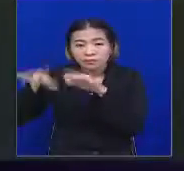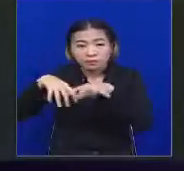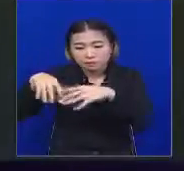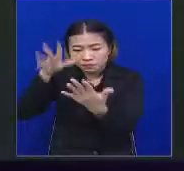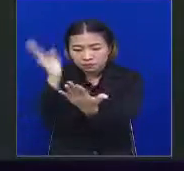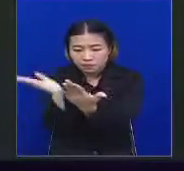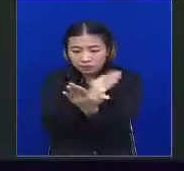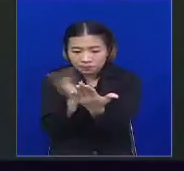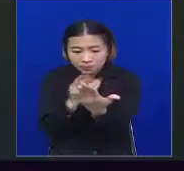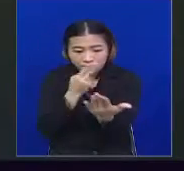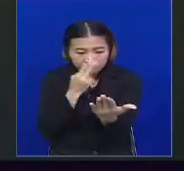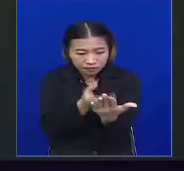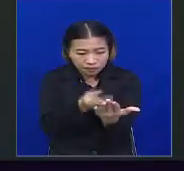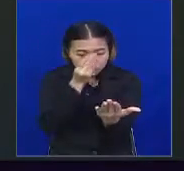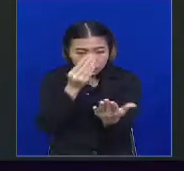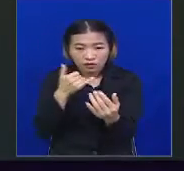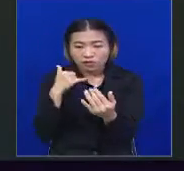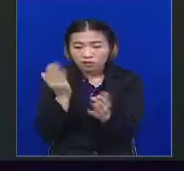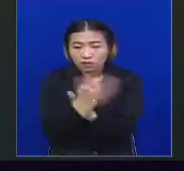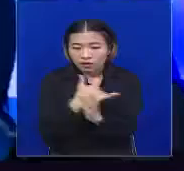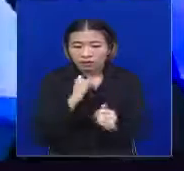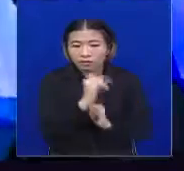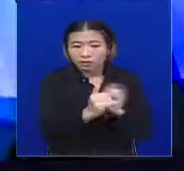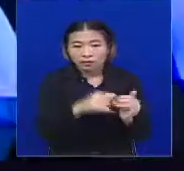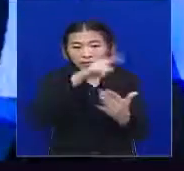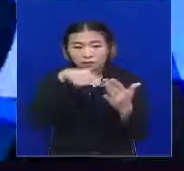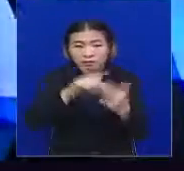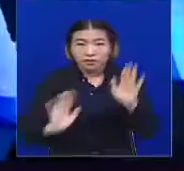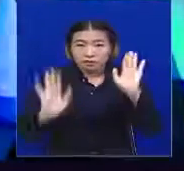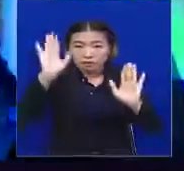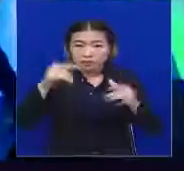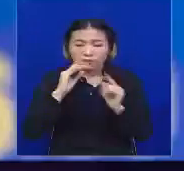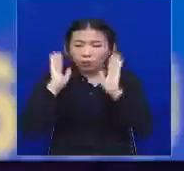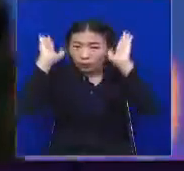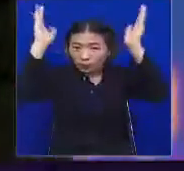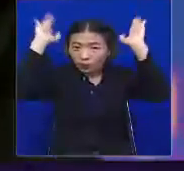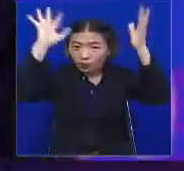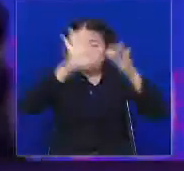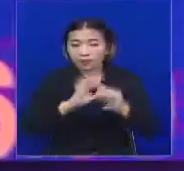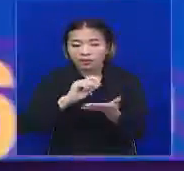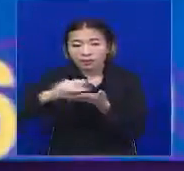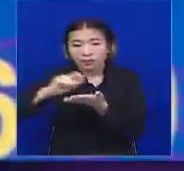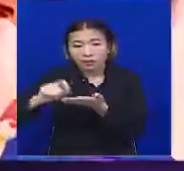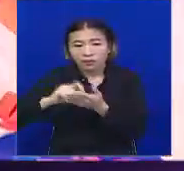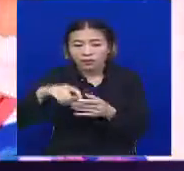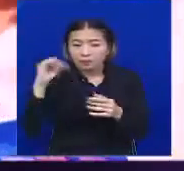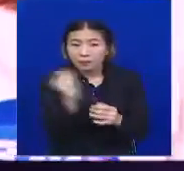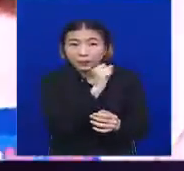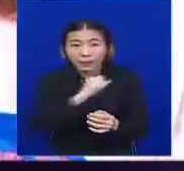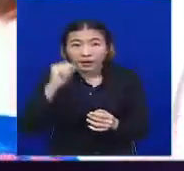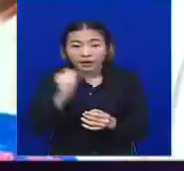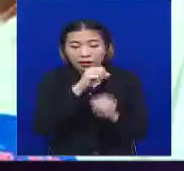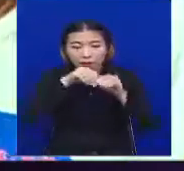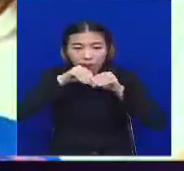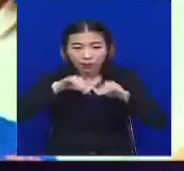องก่อนที่ครูคอจะลงพื้นที่อีกทั้งยังจัดทำแผ่นเสียงประชาสัมพันธ์ร่างรัฐธรรมนูญผ่านบทเพลงให้มี